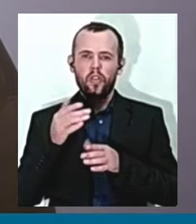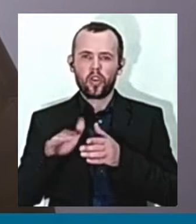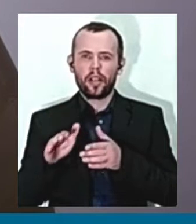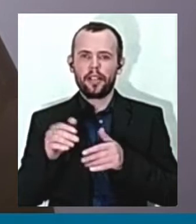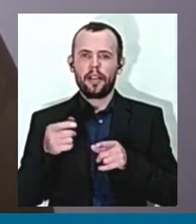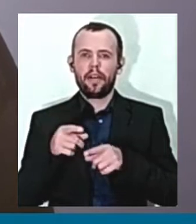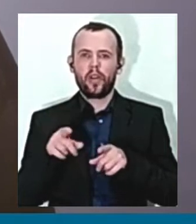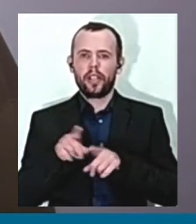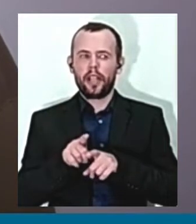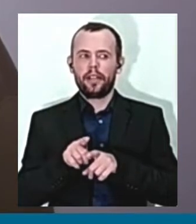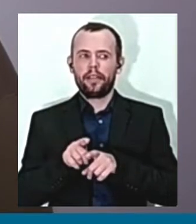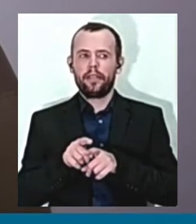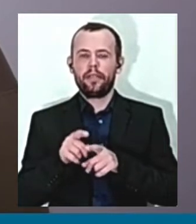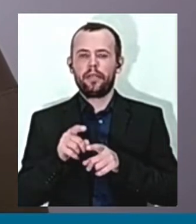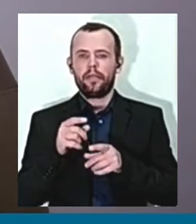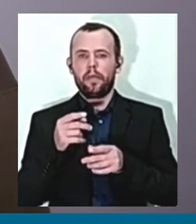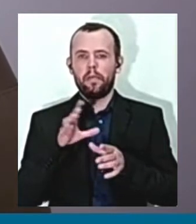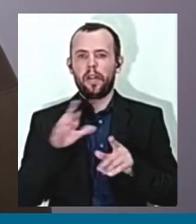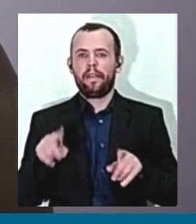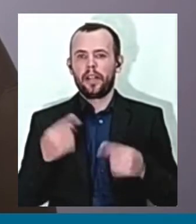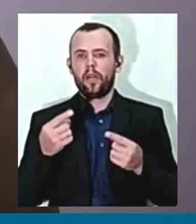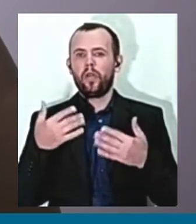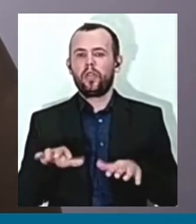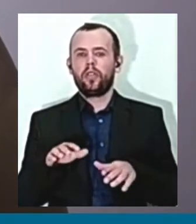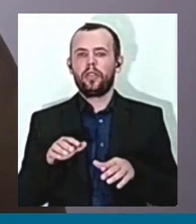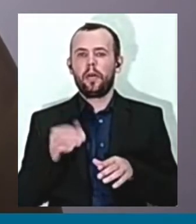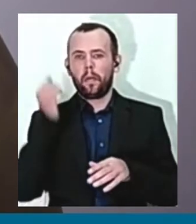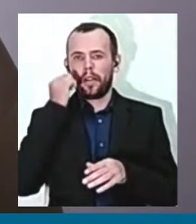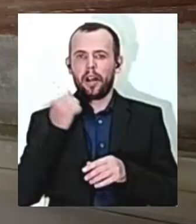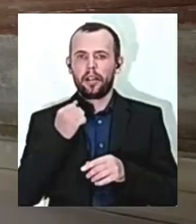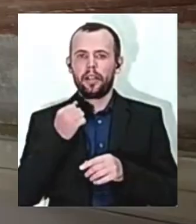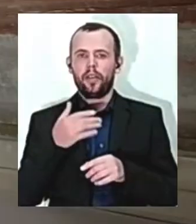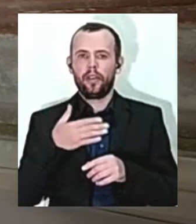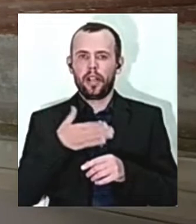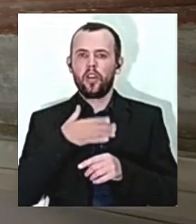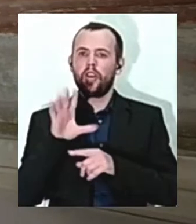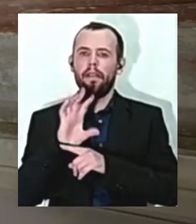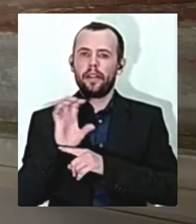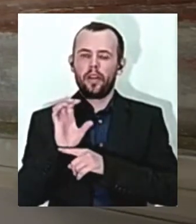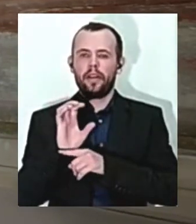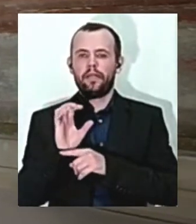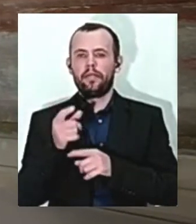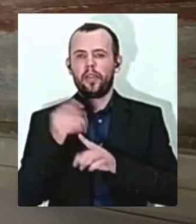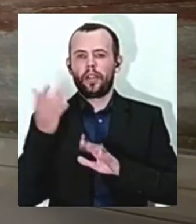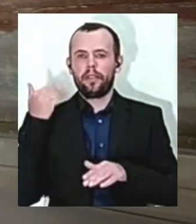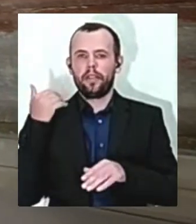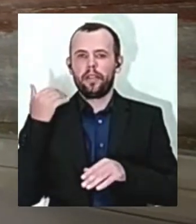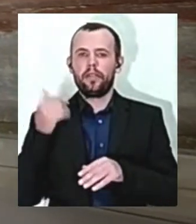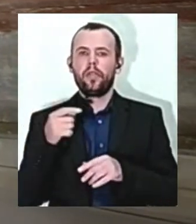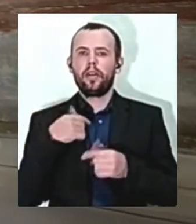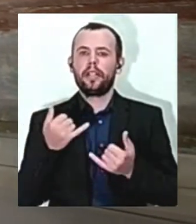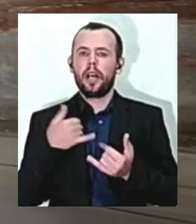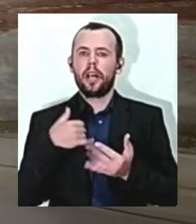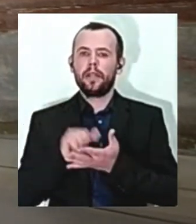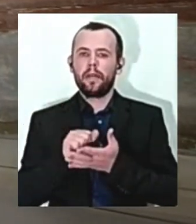були встановлені вже благодаря нашій фотографії 10-літньої давності. Зараз я займаюся розчисткою